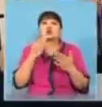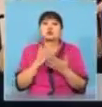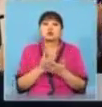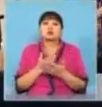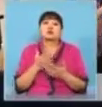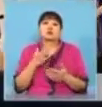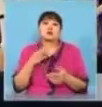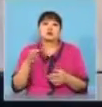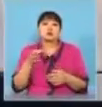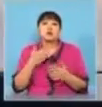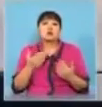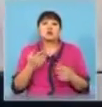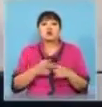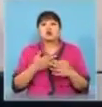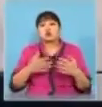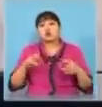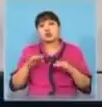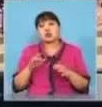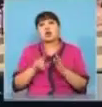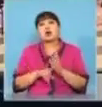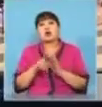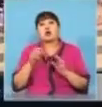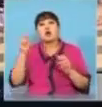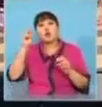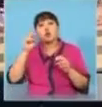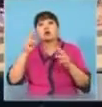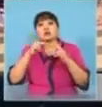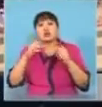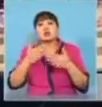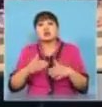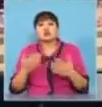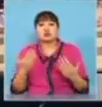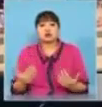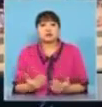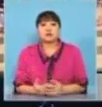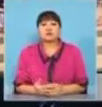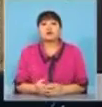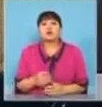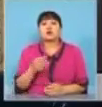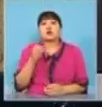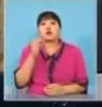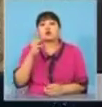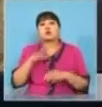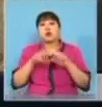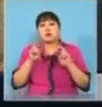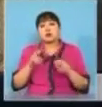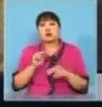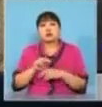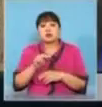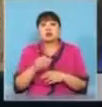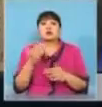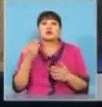да қанағаттандырып келеді. Бүгін мұнда түрлі шаралар өткізуге арналған оқушылар сарайы да ашылды. 13 мамандық дайындаймыз біз мұнда.